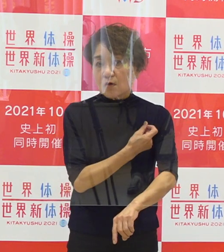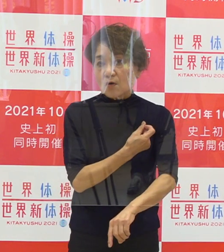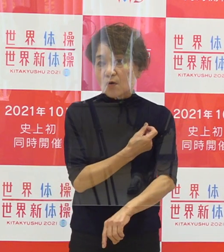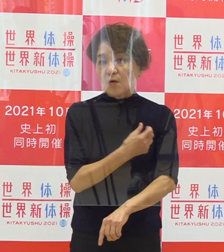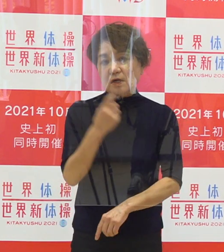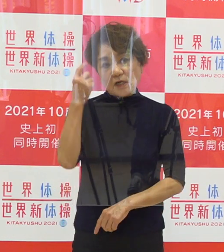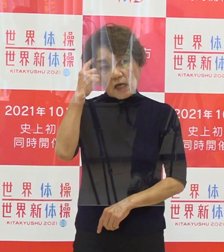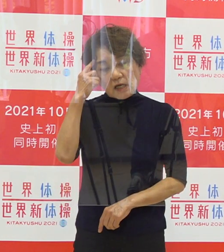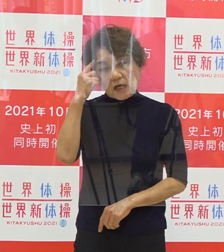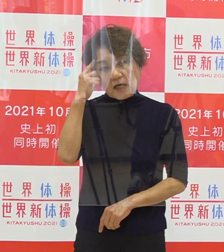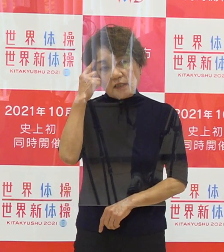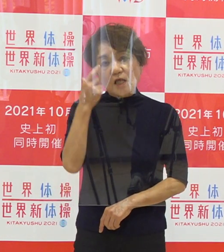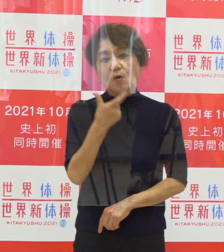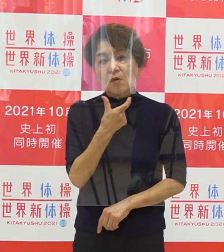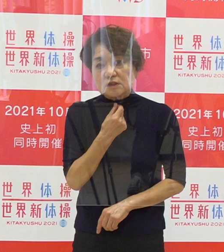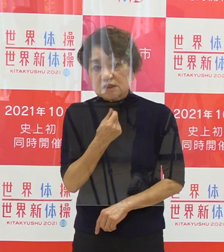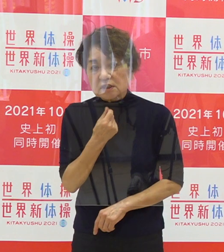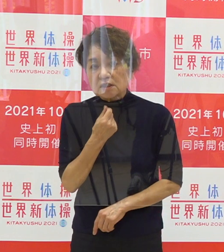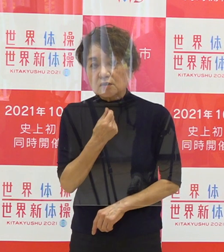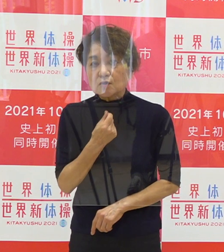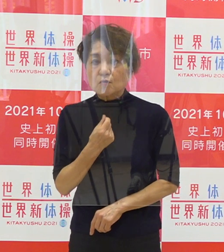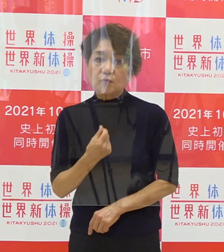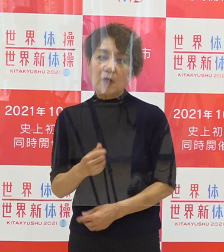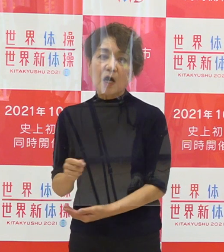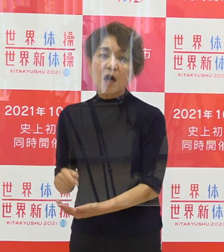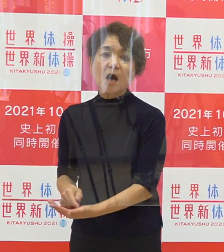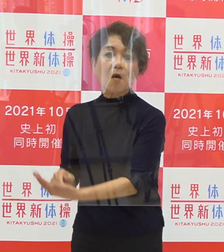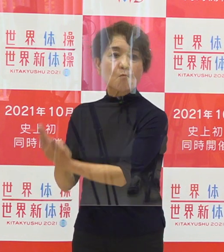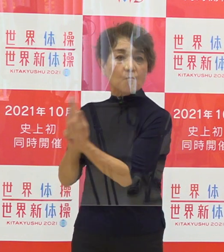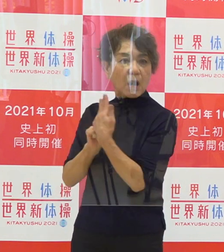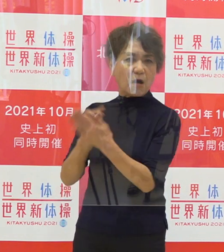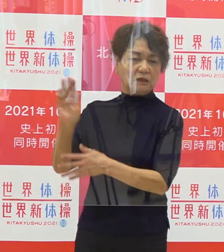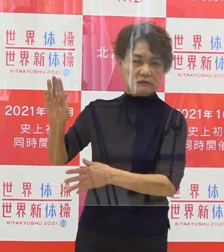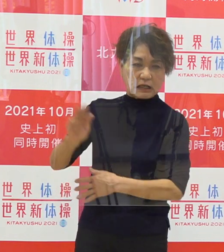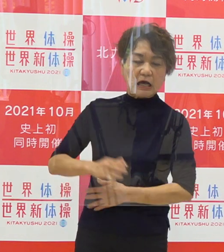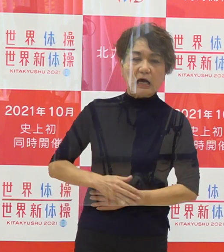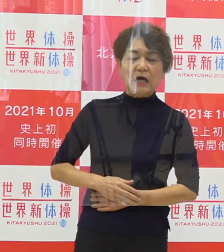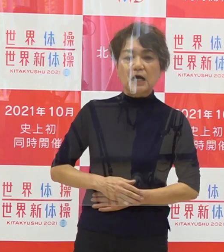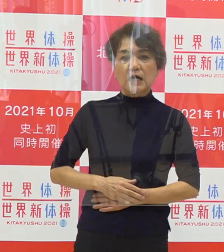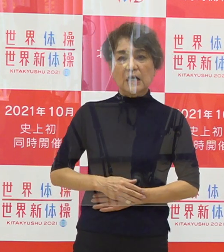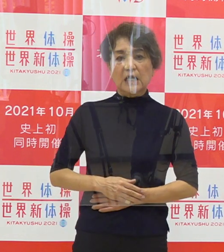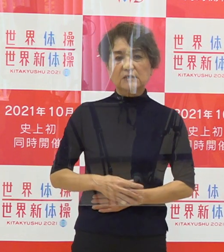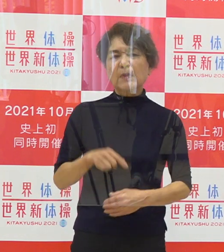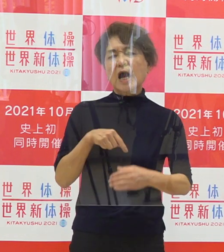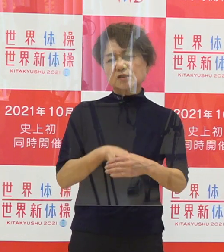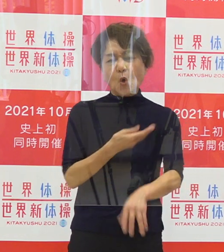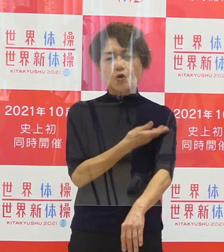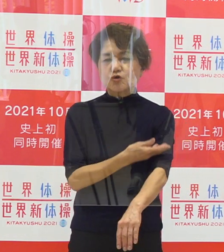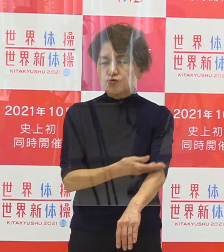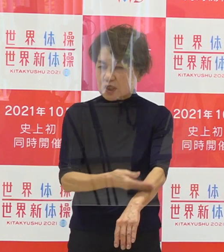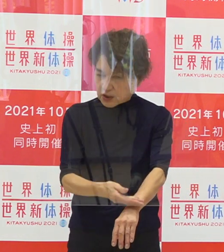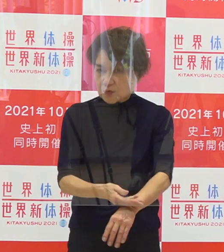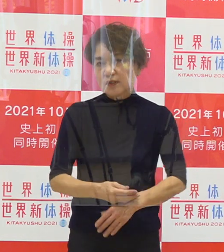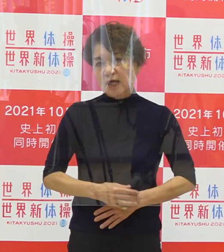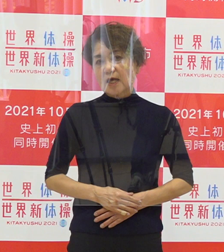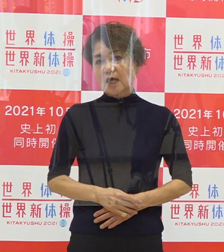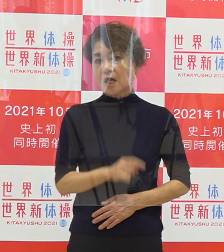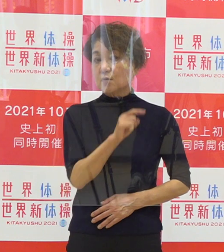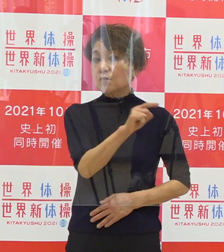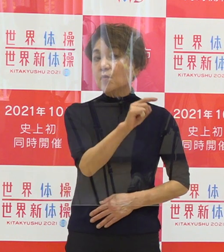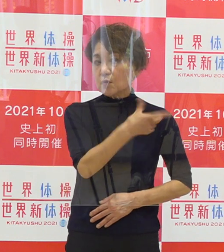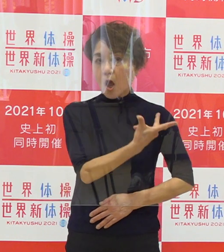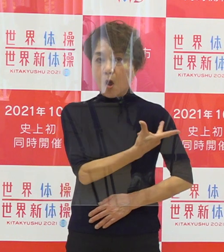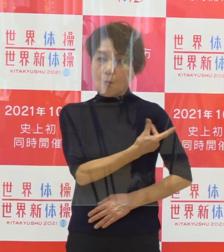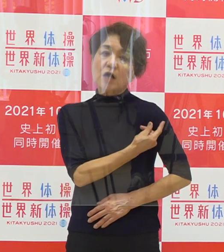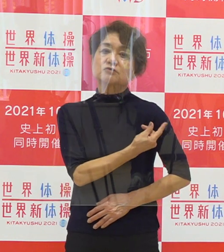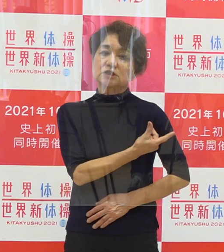ださいということで各自治体に話があっていたところであります。そうしたことでございまして、前回そのモデルナ社製の今ワクチ